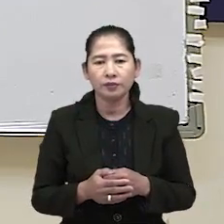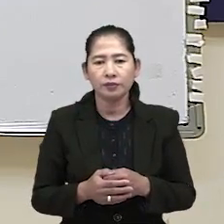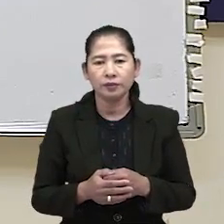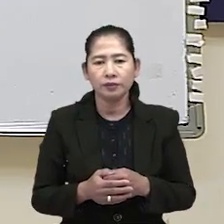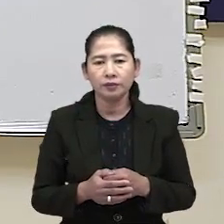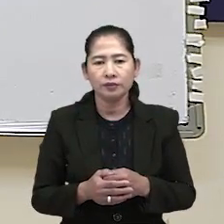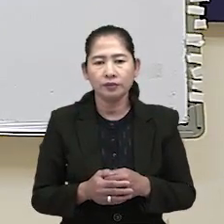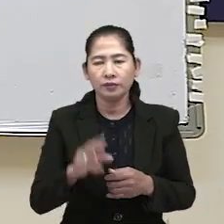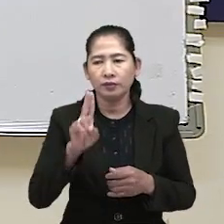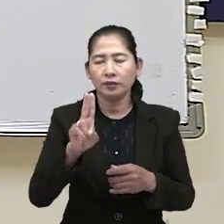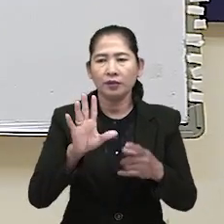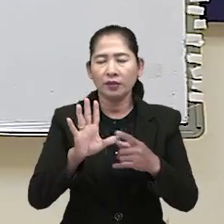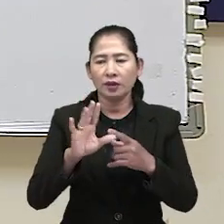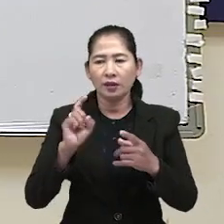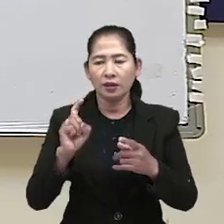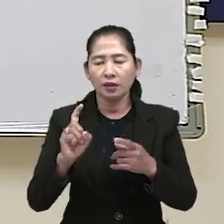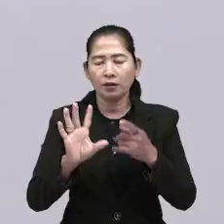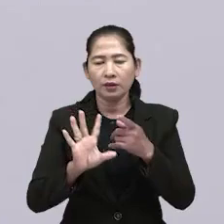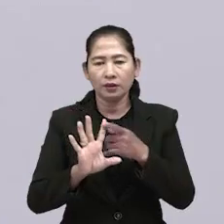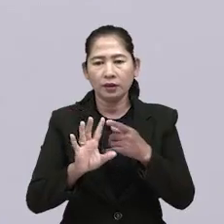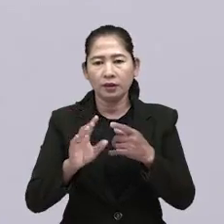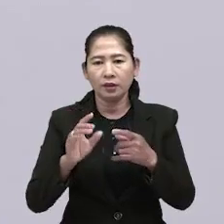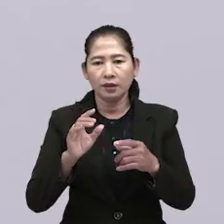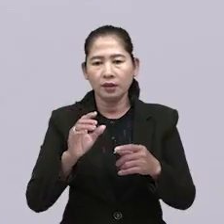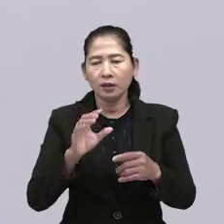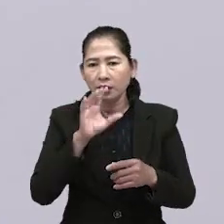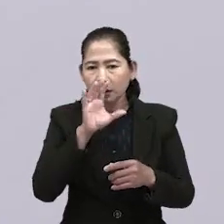គីឆ្កែខ្ញុំ